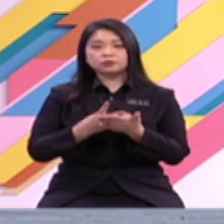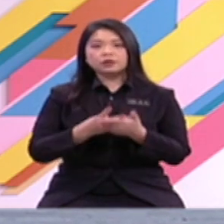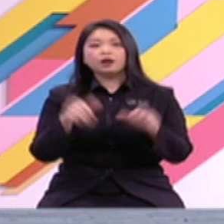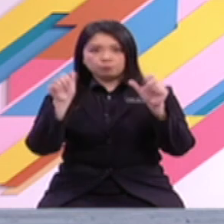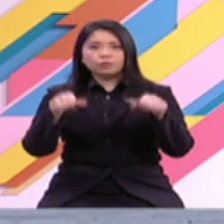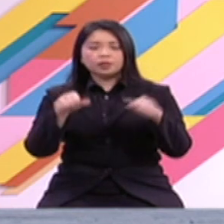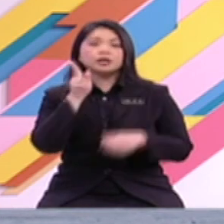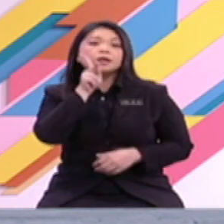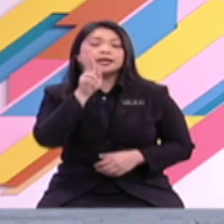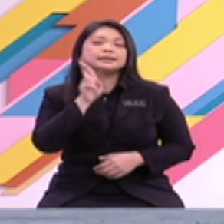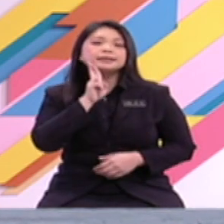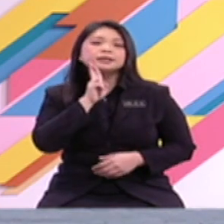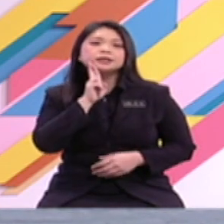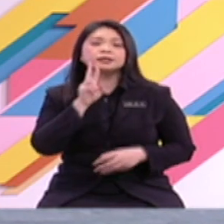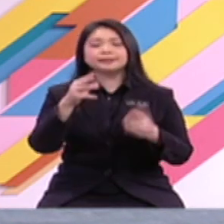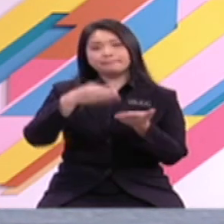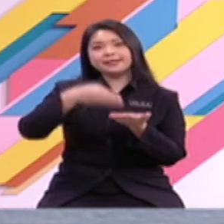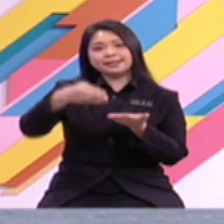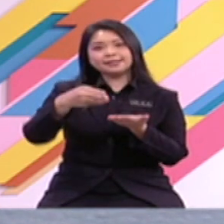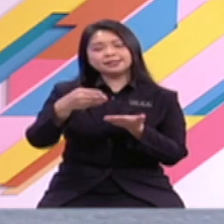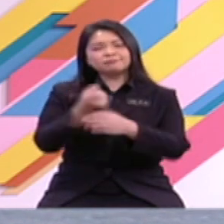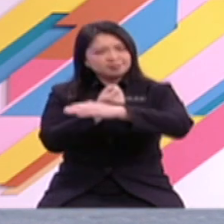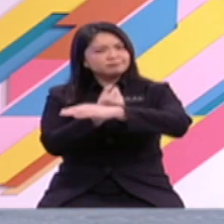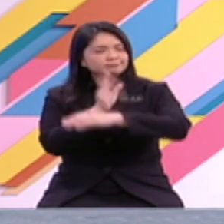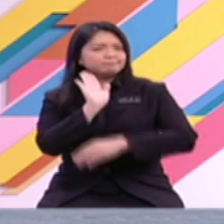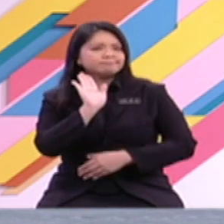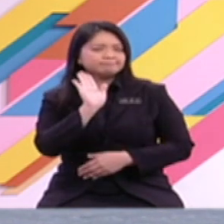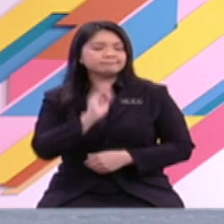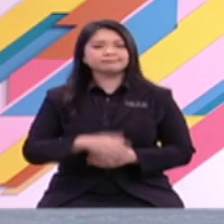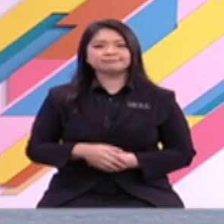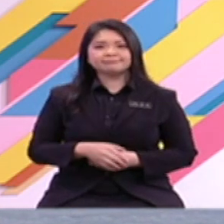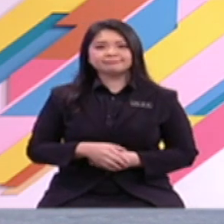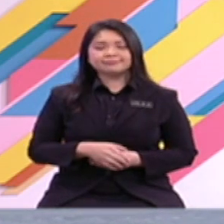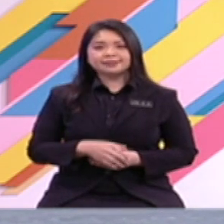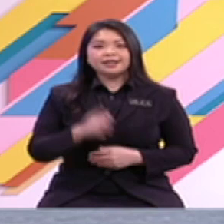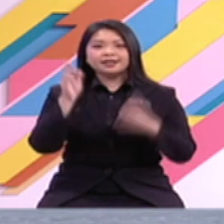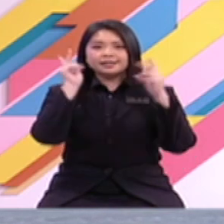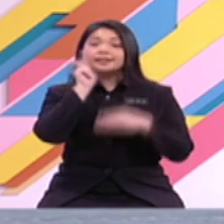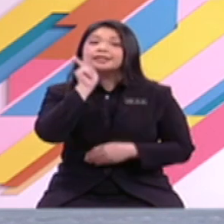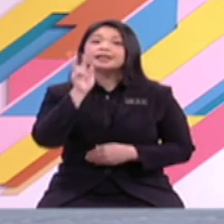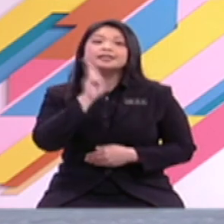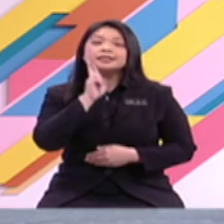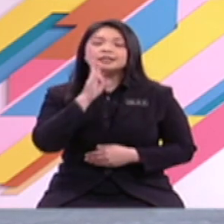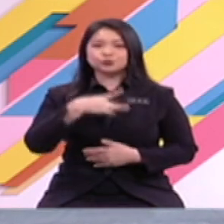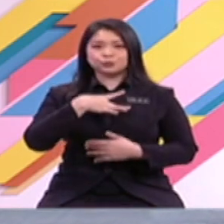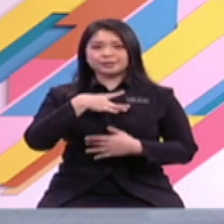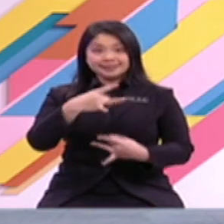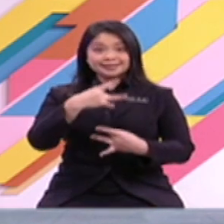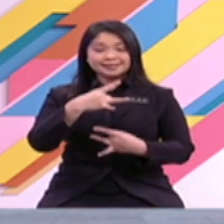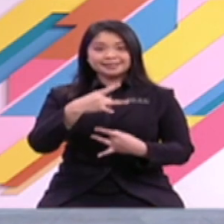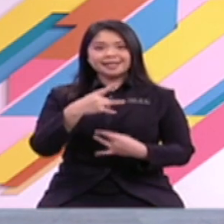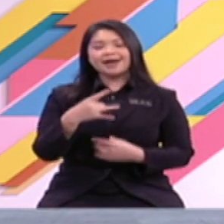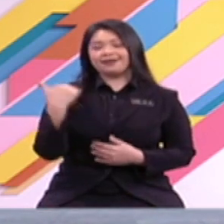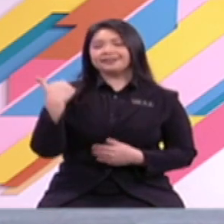bolehlah saya beli yang kecil shayri oh Saya suka yang nilai nampak